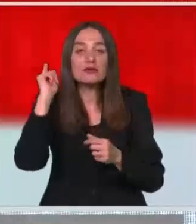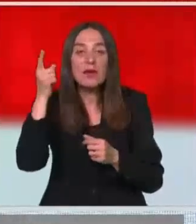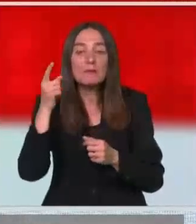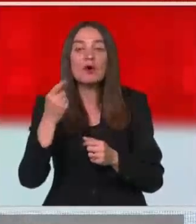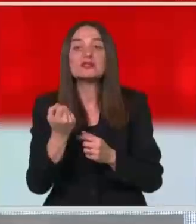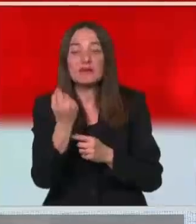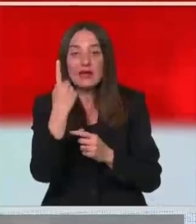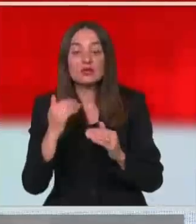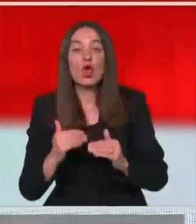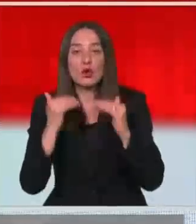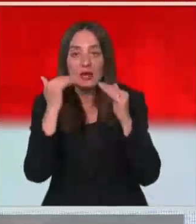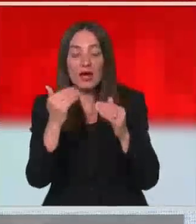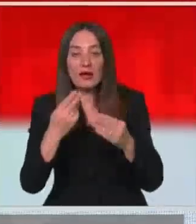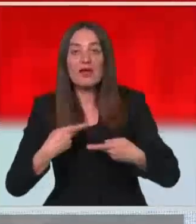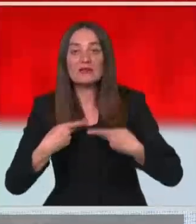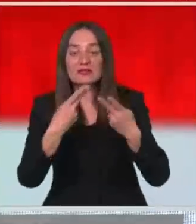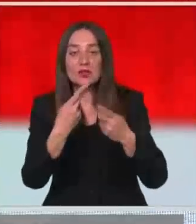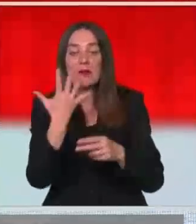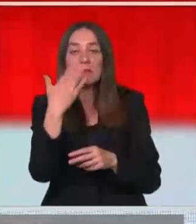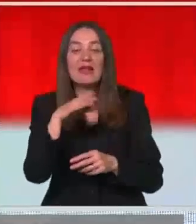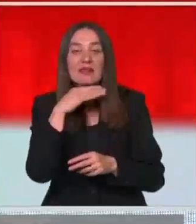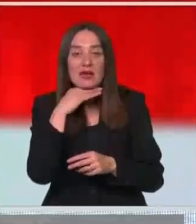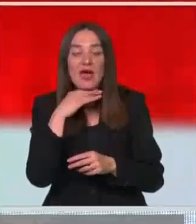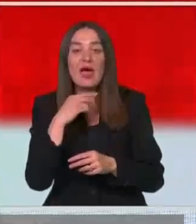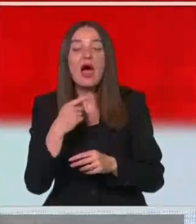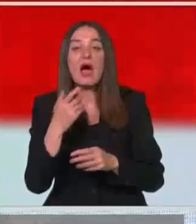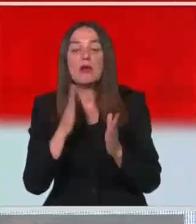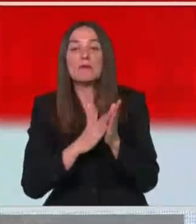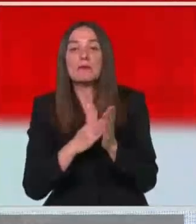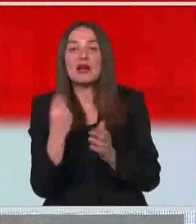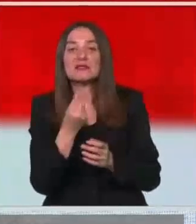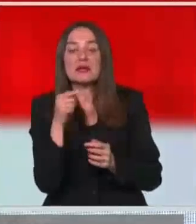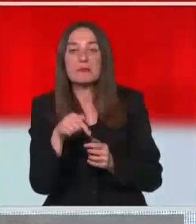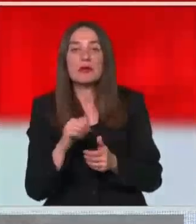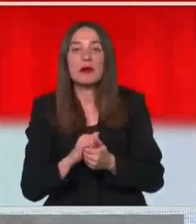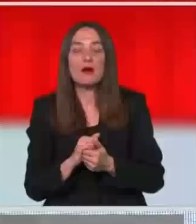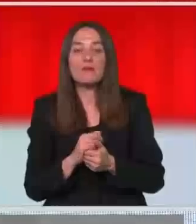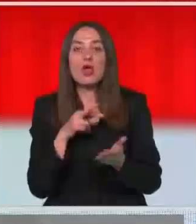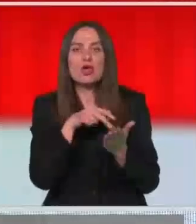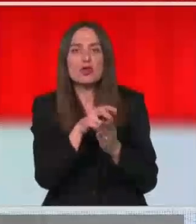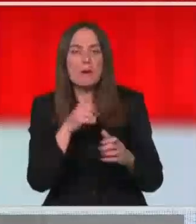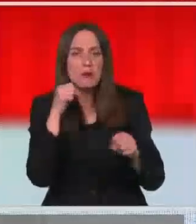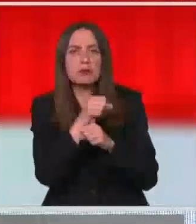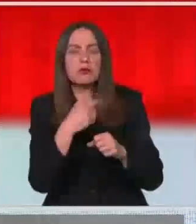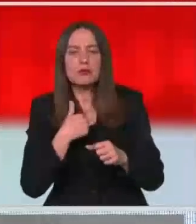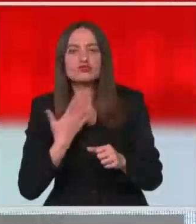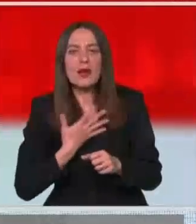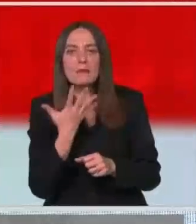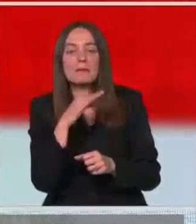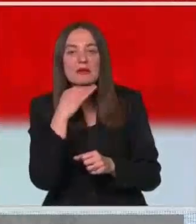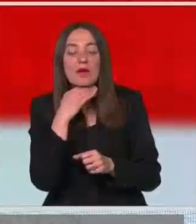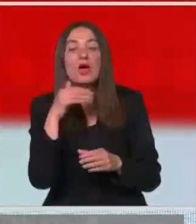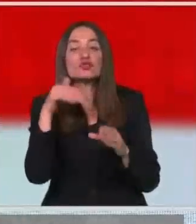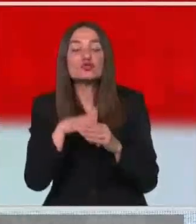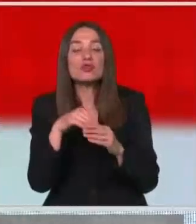se desilo odlaganje distribucije 5G frekvencija, a recimo u Srbiji idemo agresivno ka tome. Ali suština